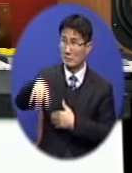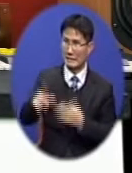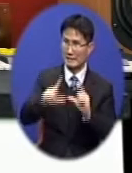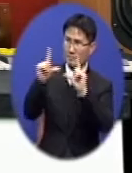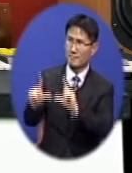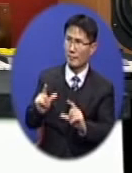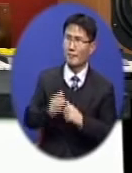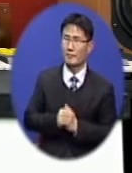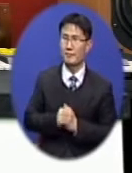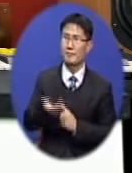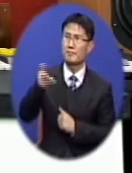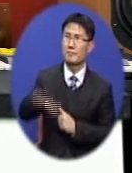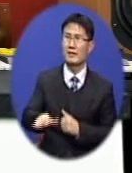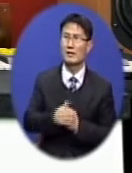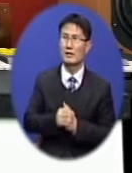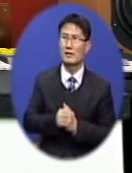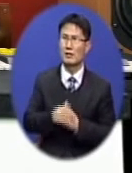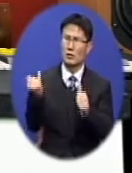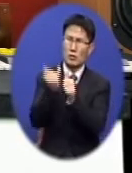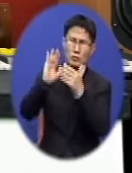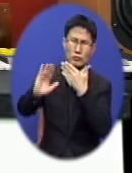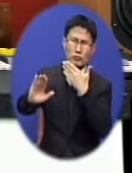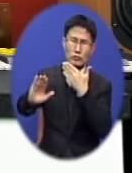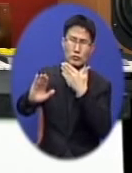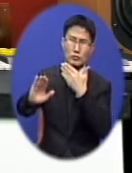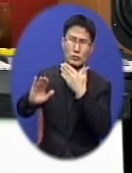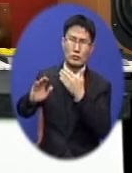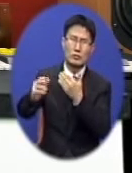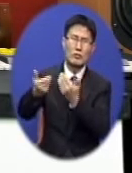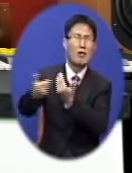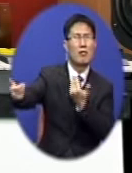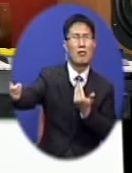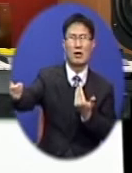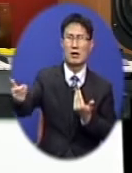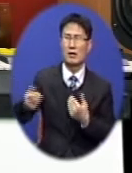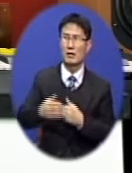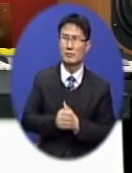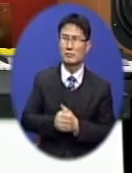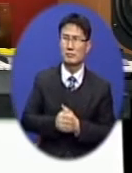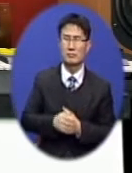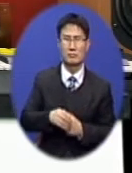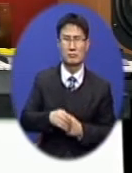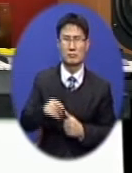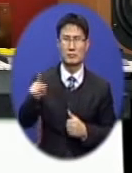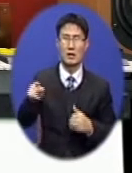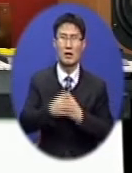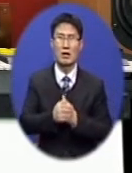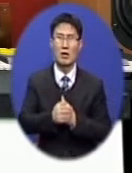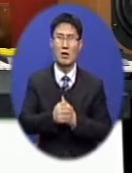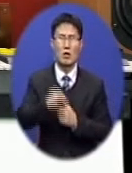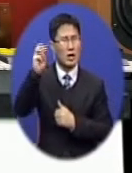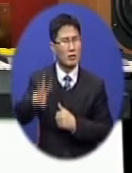네. 그랬는데, 결혼 후에 헤어졌습니다. 네. 예, 자기가 서울,